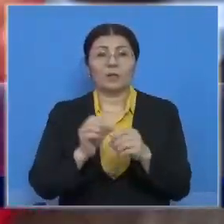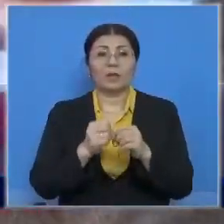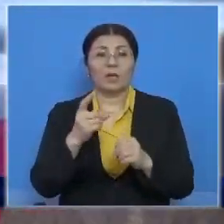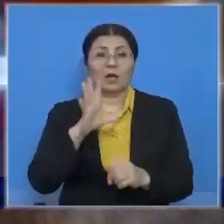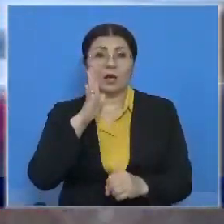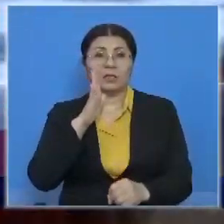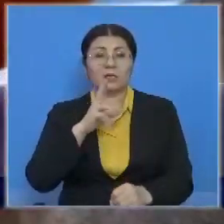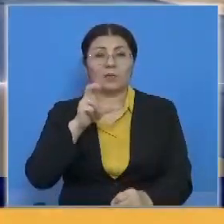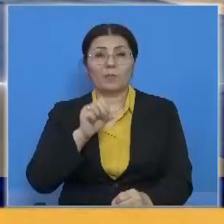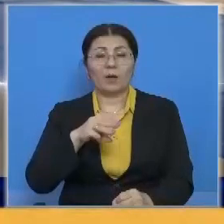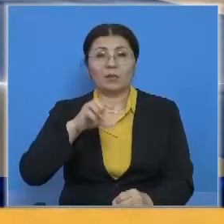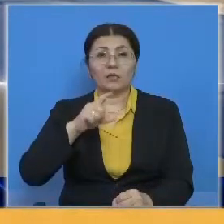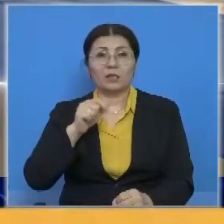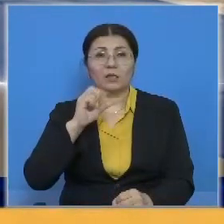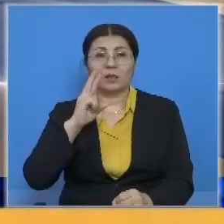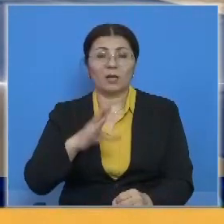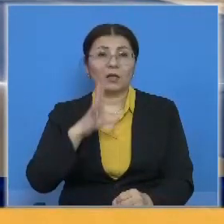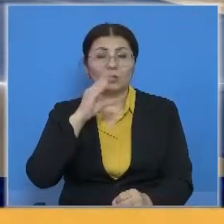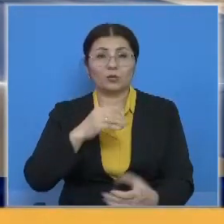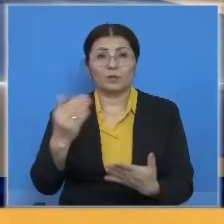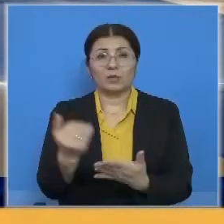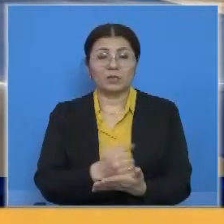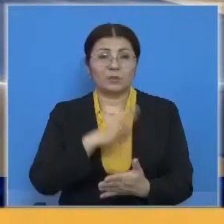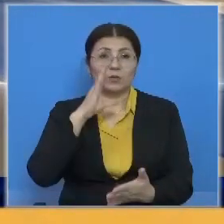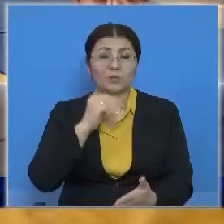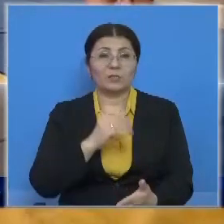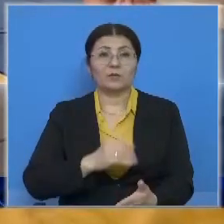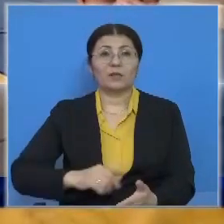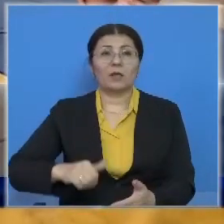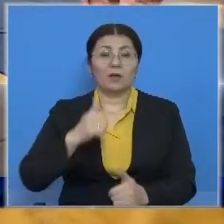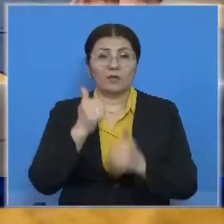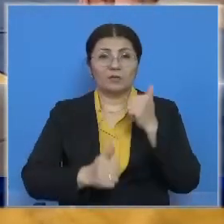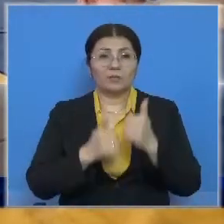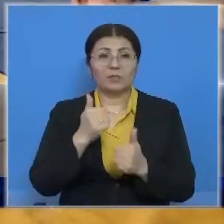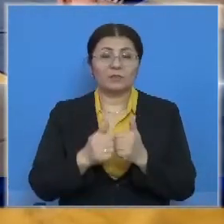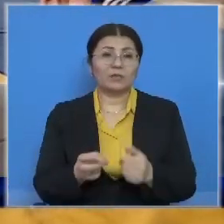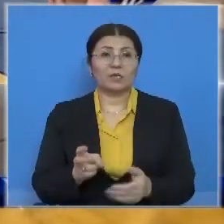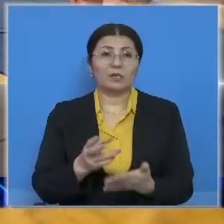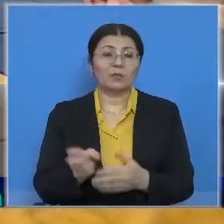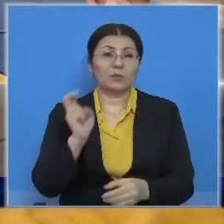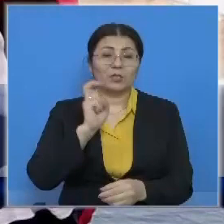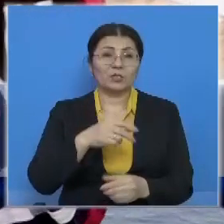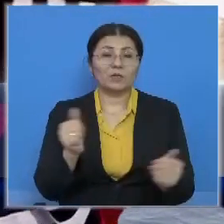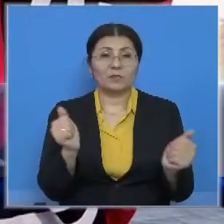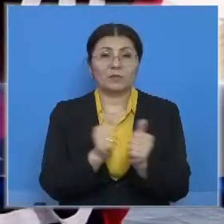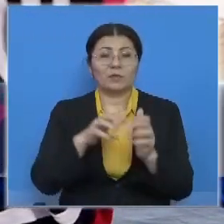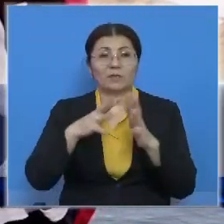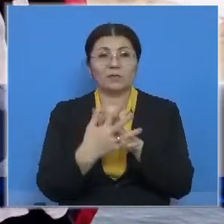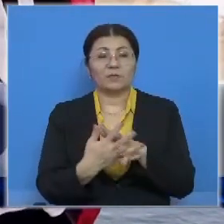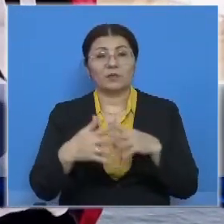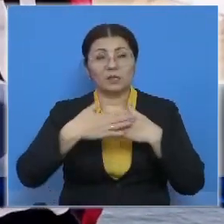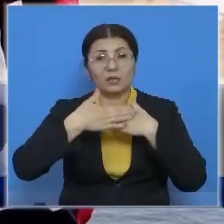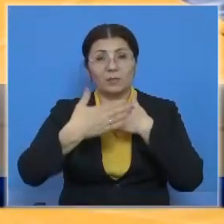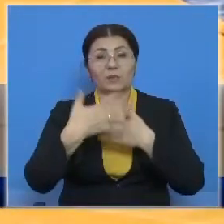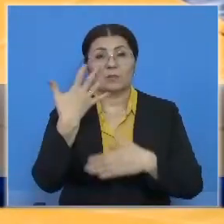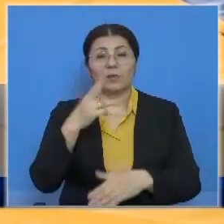и начинающий палуан но уже успел добиться успехов на региональных соревнованиях А на тренировке он приезжает в соседнего села расположенного в пяти километрах